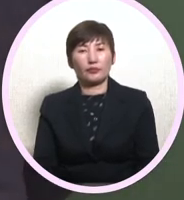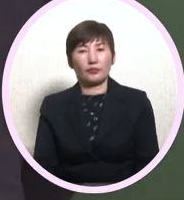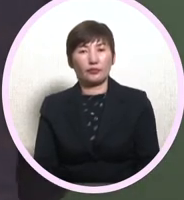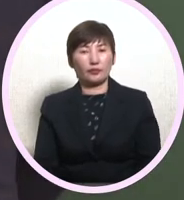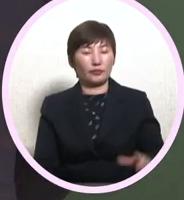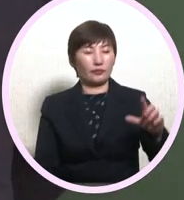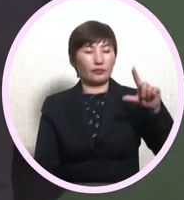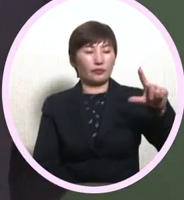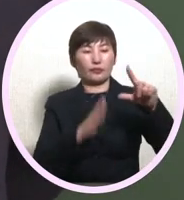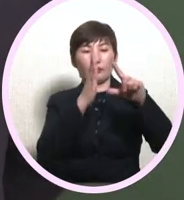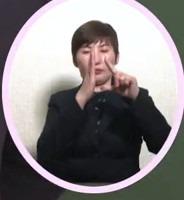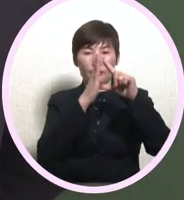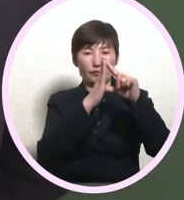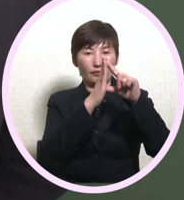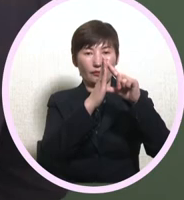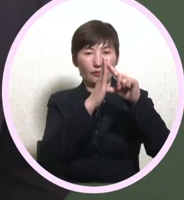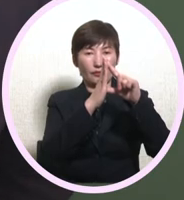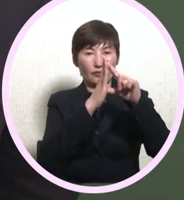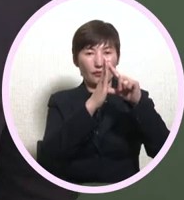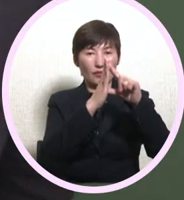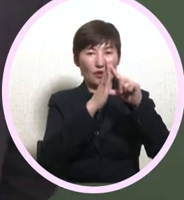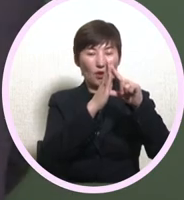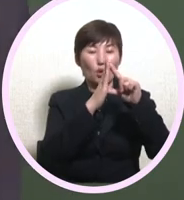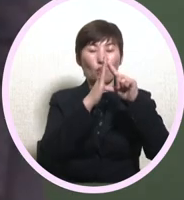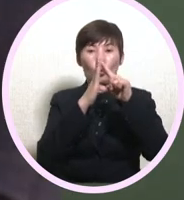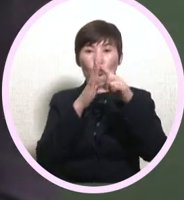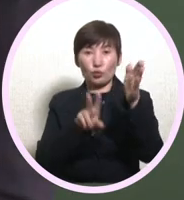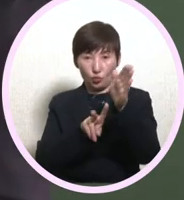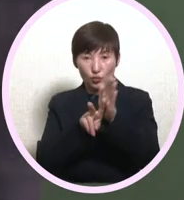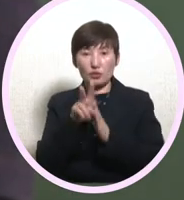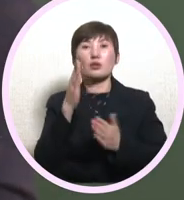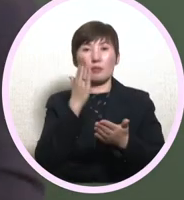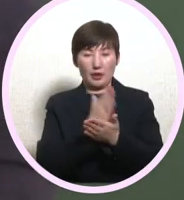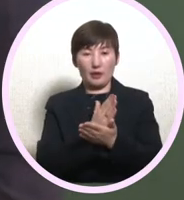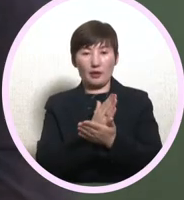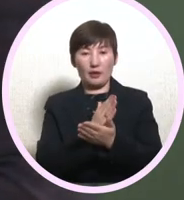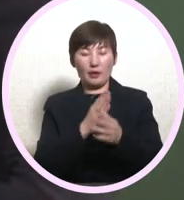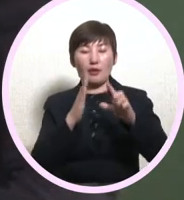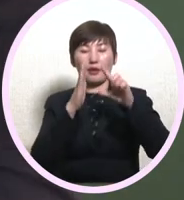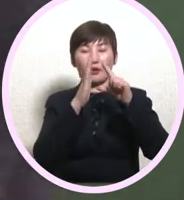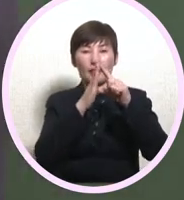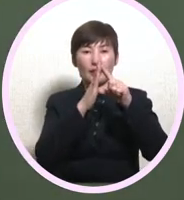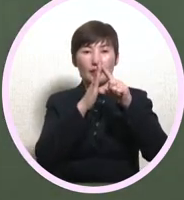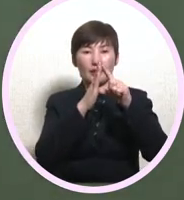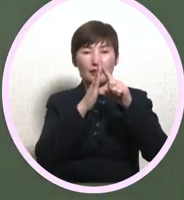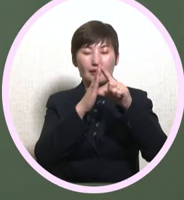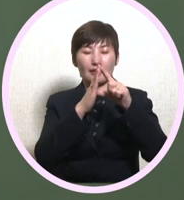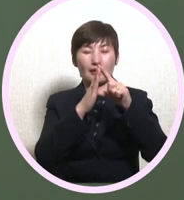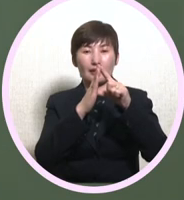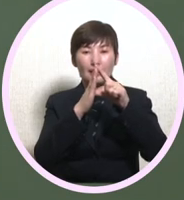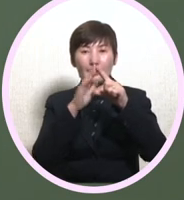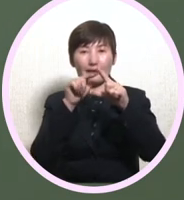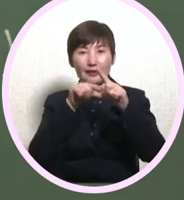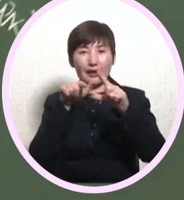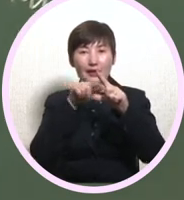хөнцөд гуруулж үүсэж байгаа. За энэ ихсний хэсгийг тэгвэл математикийн төш хөнцөд гуруулжны талбайг олж болдог. За яаж болдог вэ гэх юм